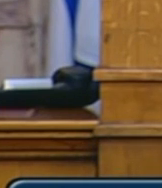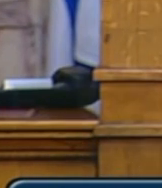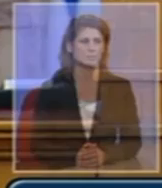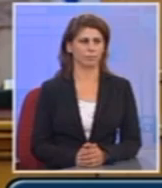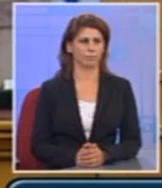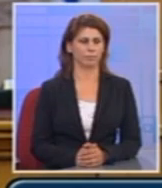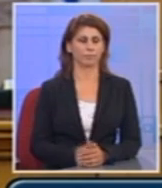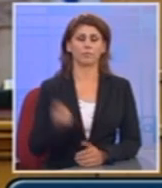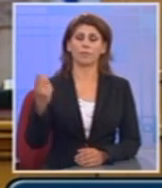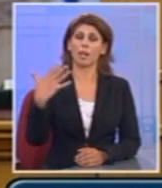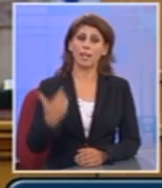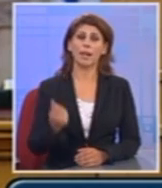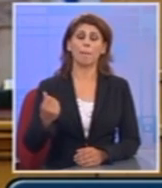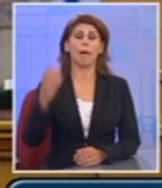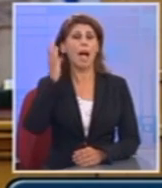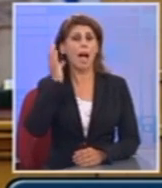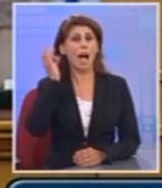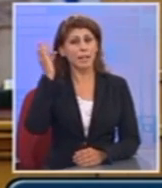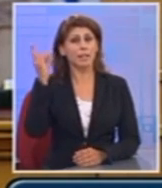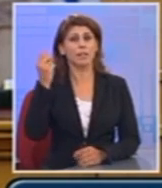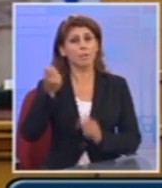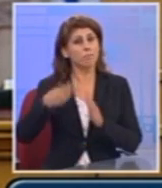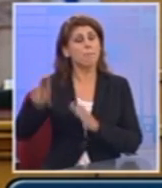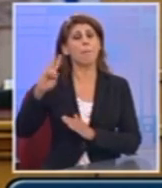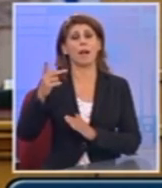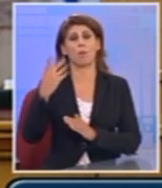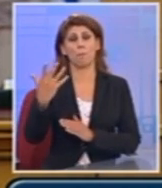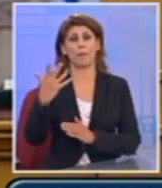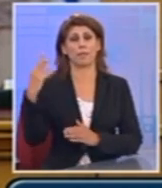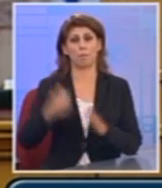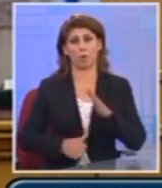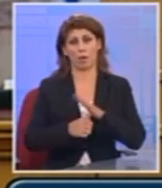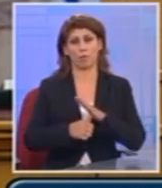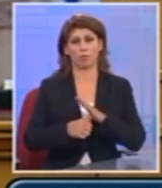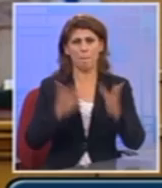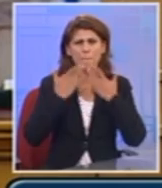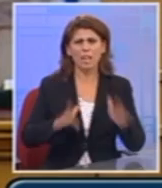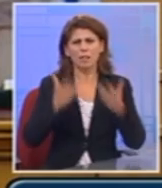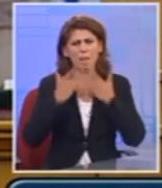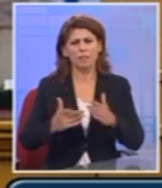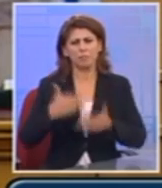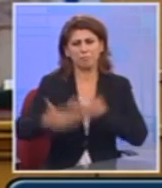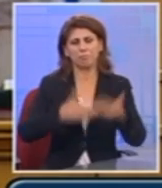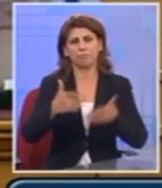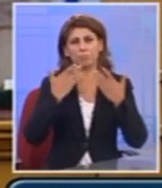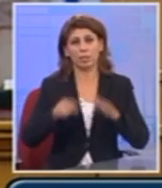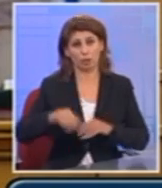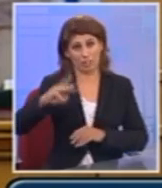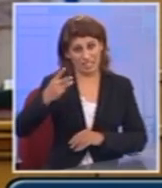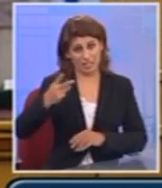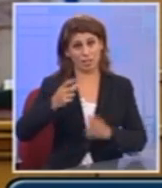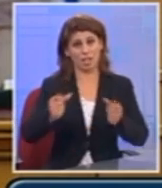από πέντε προέδρους οι οποίοι παραιτούνταν έτσι η τρίτη κρίση είναι αυτή η σημερινή που